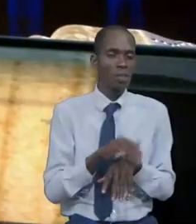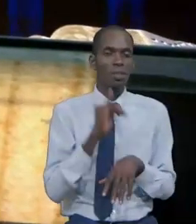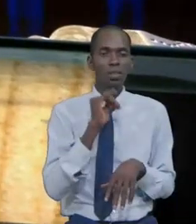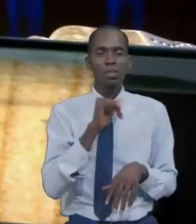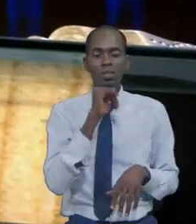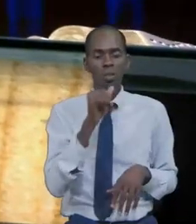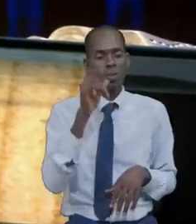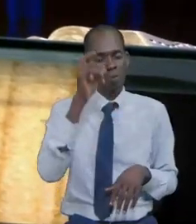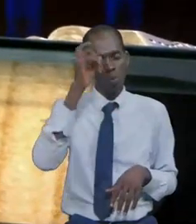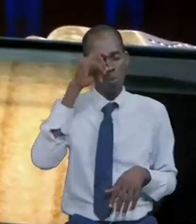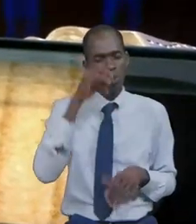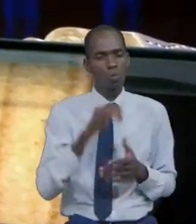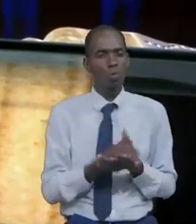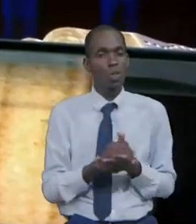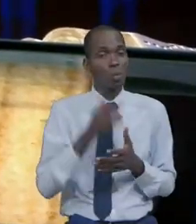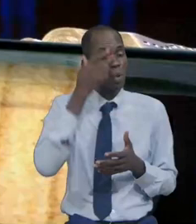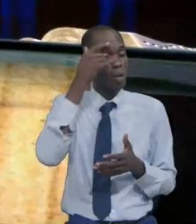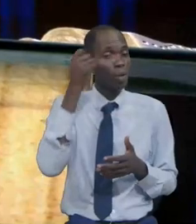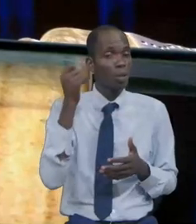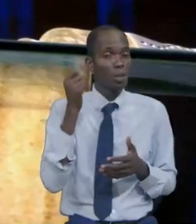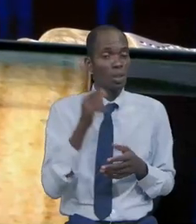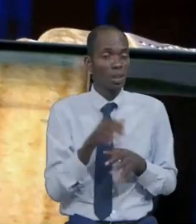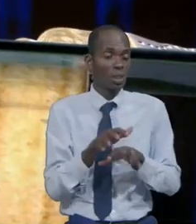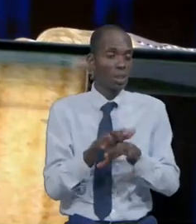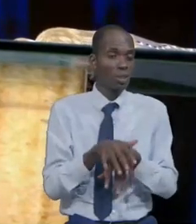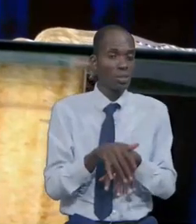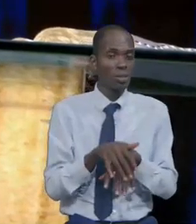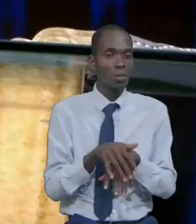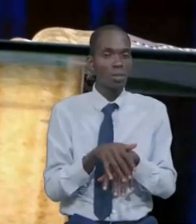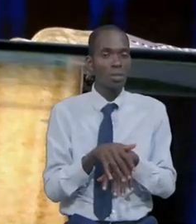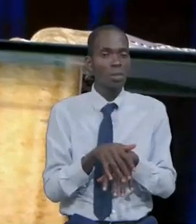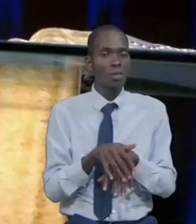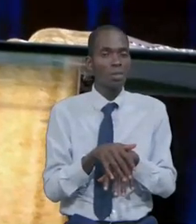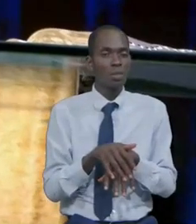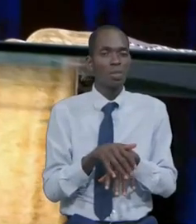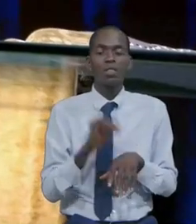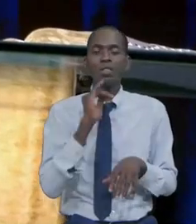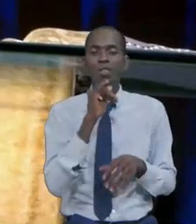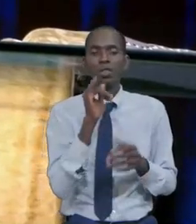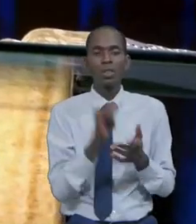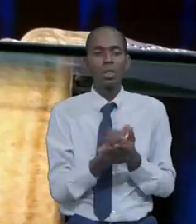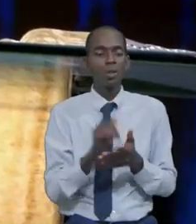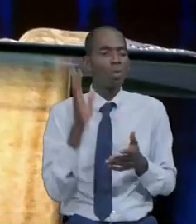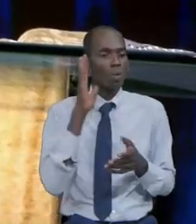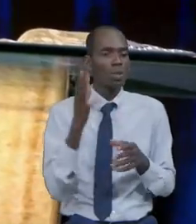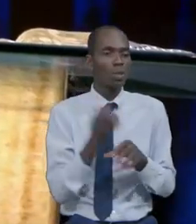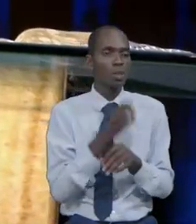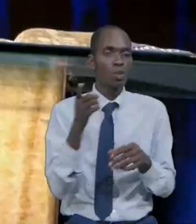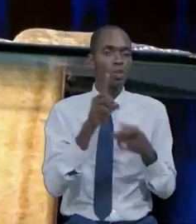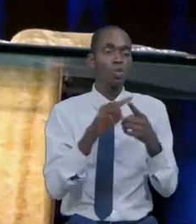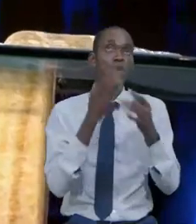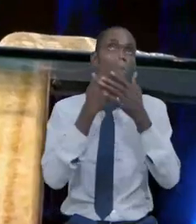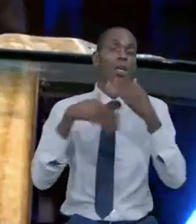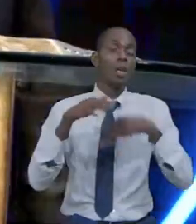la sagesse. Parce que la séduction n'est pas la sagesse qui vous amènera au ciel. La